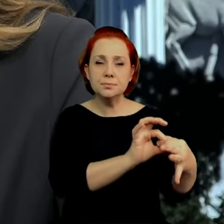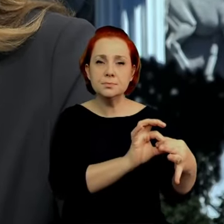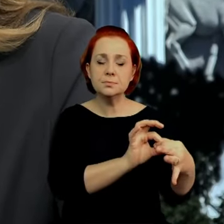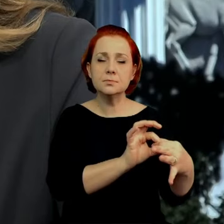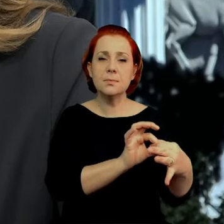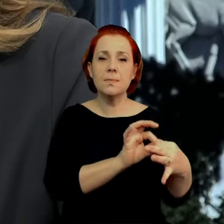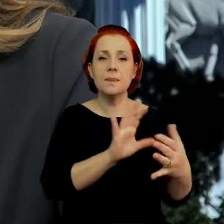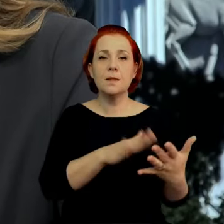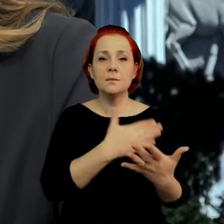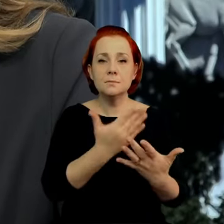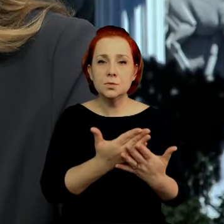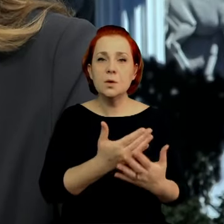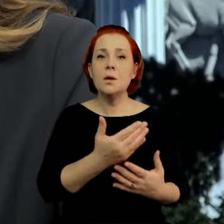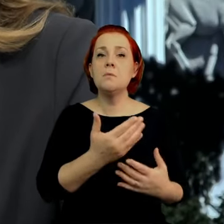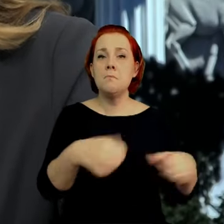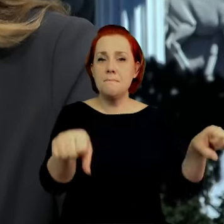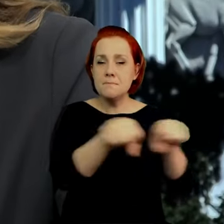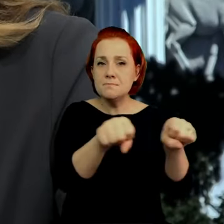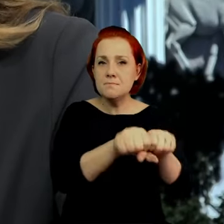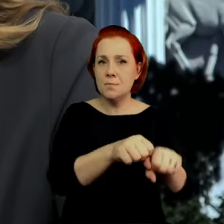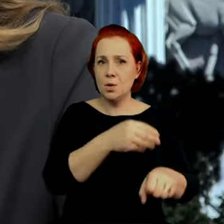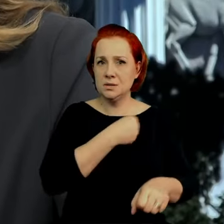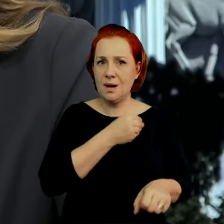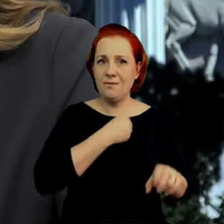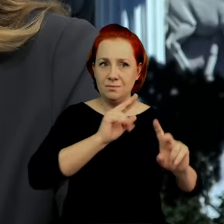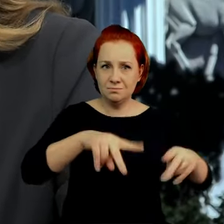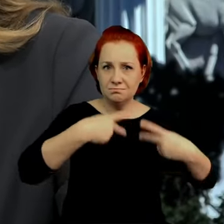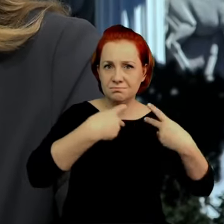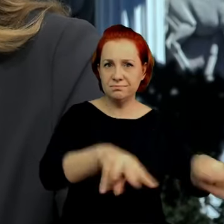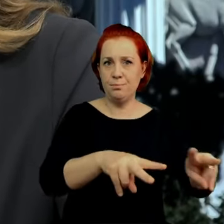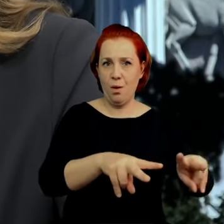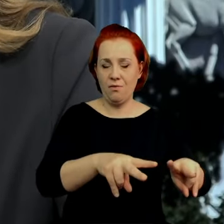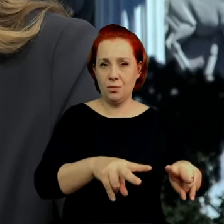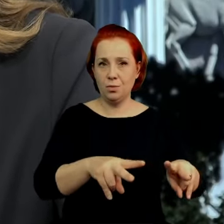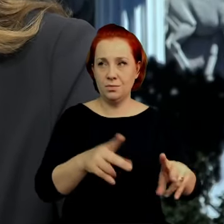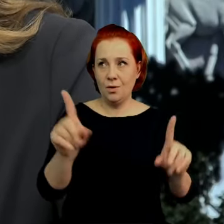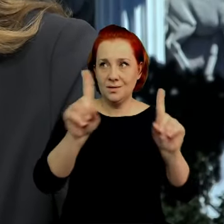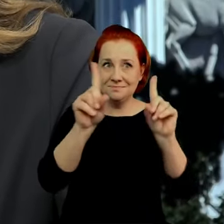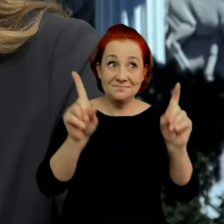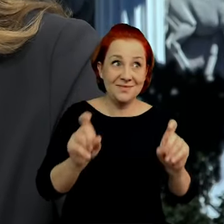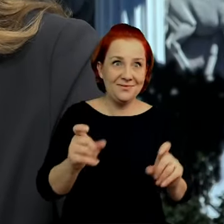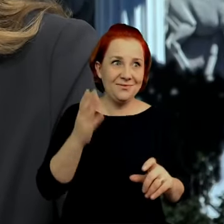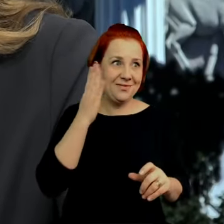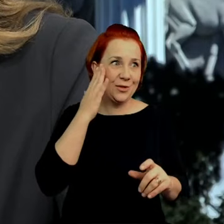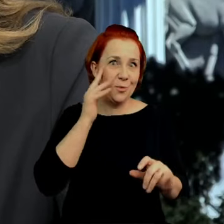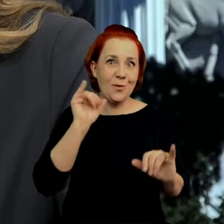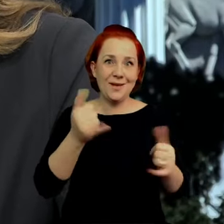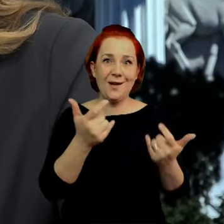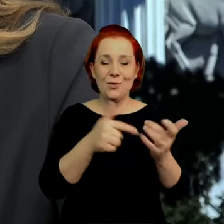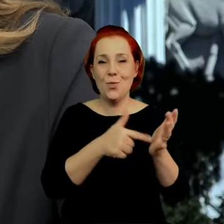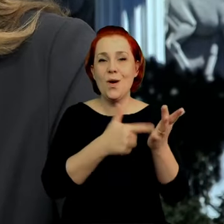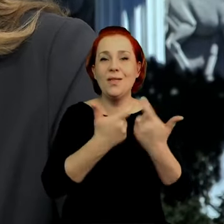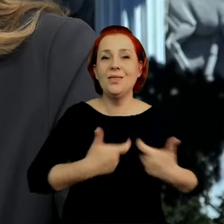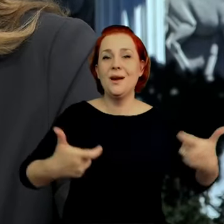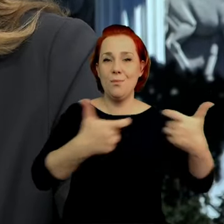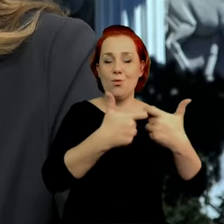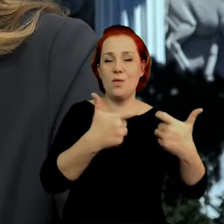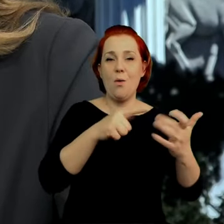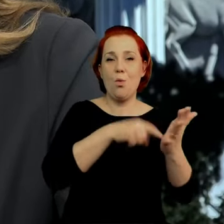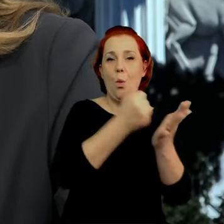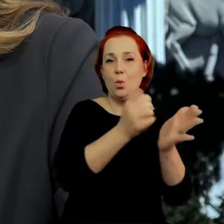praworządność powinna być natychmiast przywrócona. To jest zagadka, jak oczywiście, jeśli chodzi o Trybunał Konstytucyjny, że